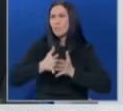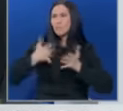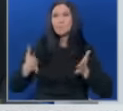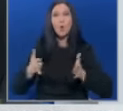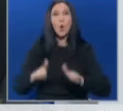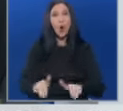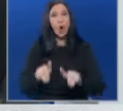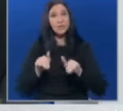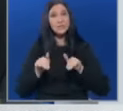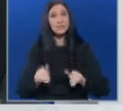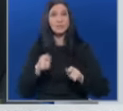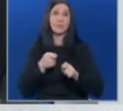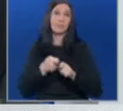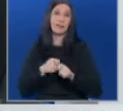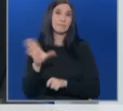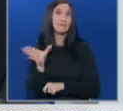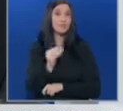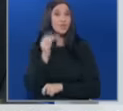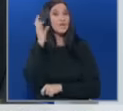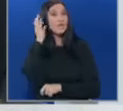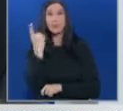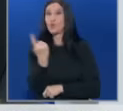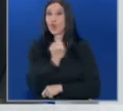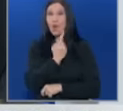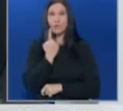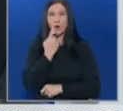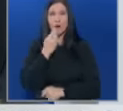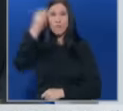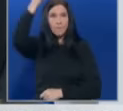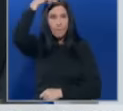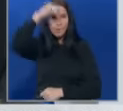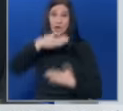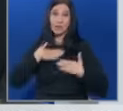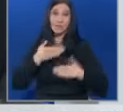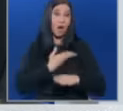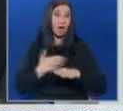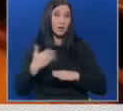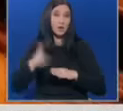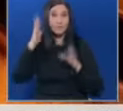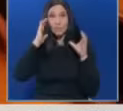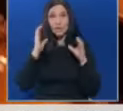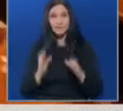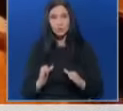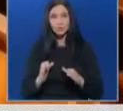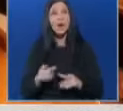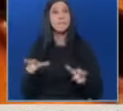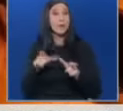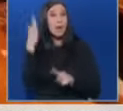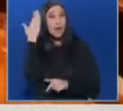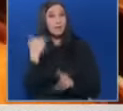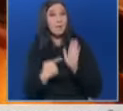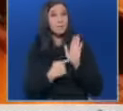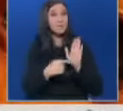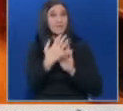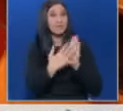отстъпки направихме всички. В името на едно – България да има редовно правителство. Мария Габриел